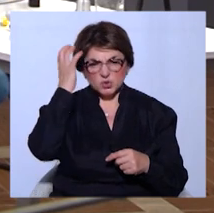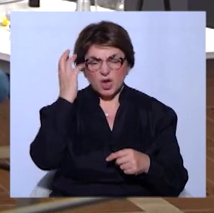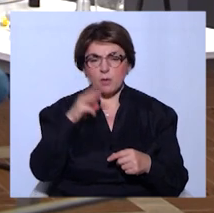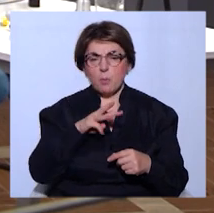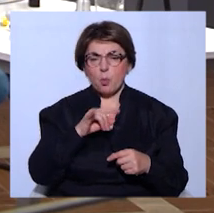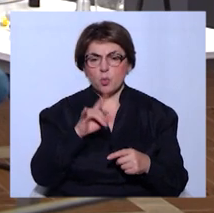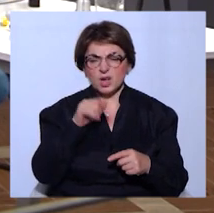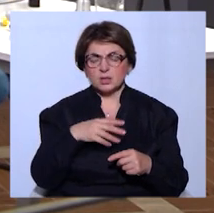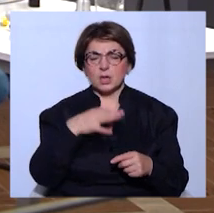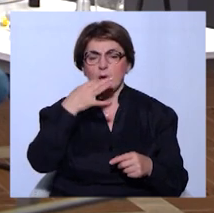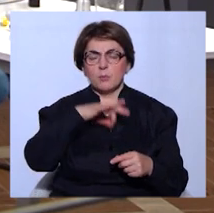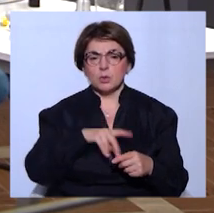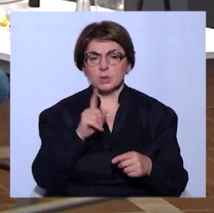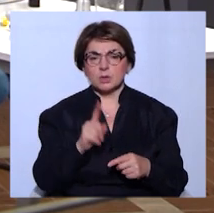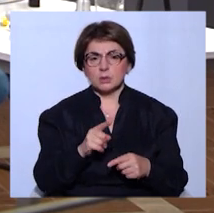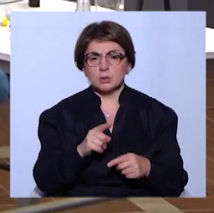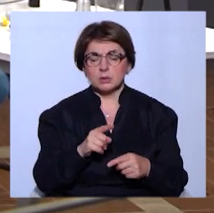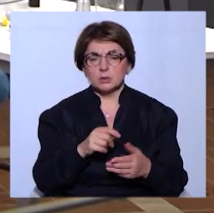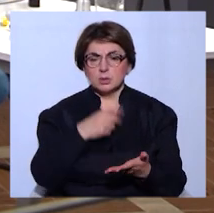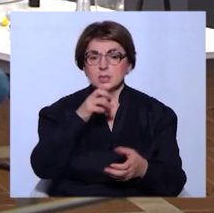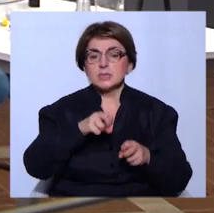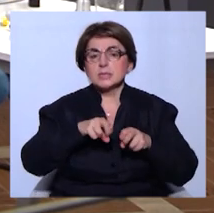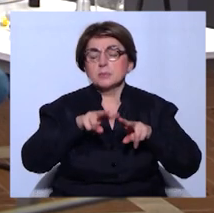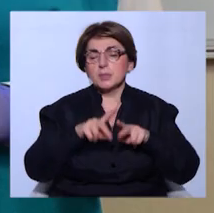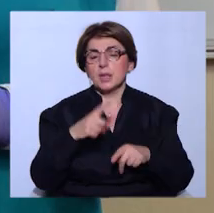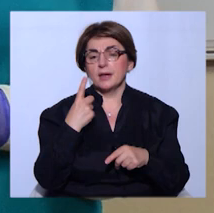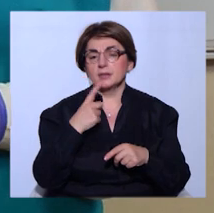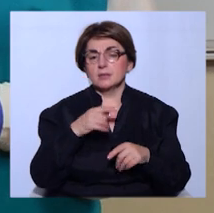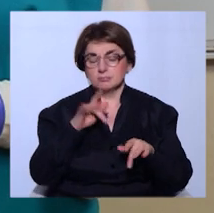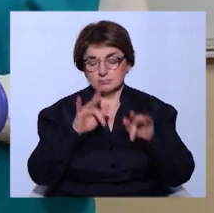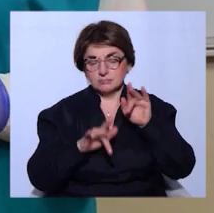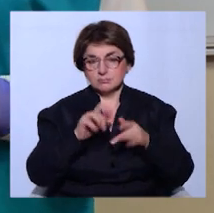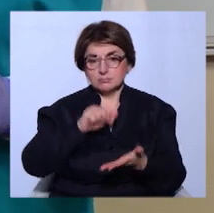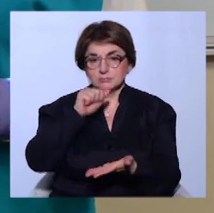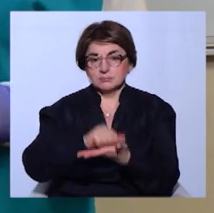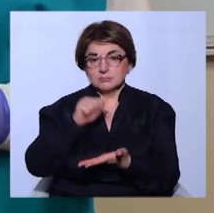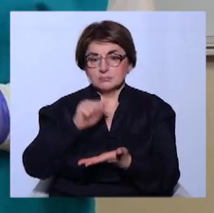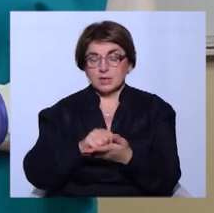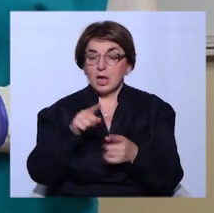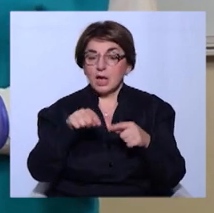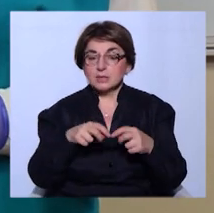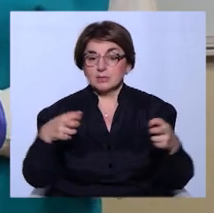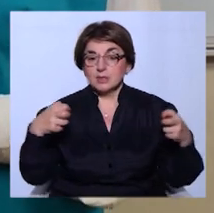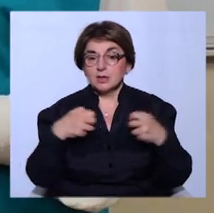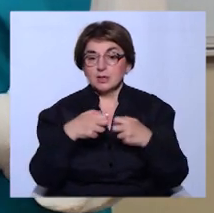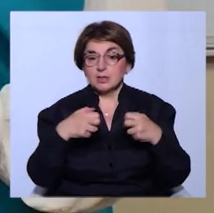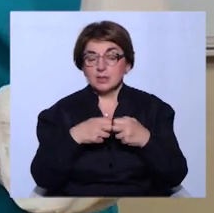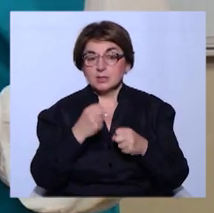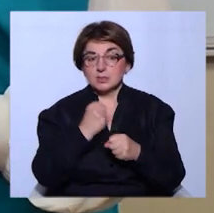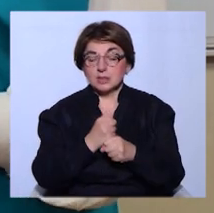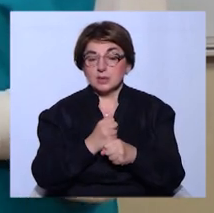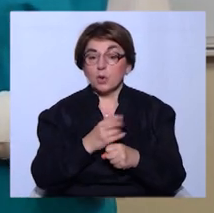ჭვარტლი, გამოიყენება საბეჭდის საშუალ ერთ-ერთ საბეჭდის საშუალებად და რეზინის შემავსებლად.